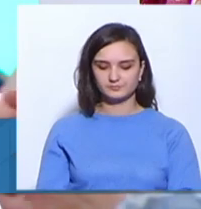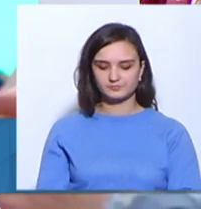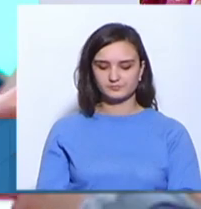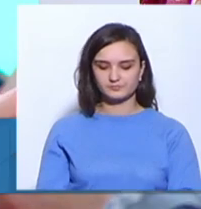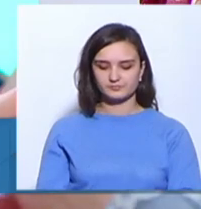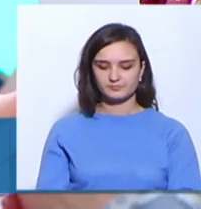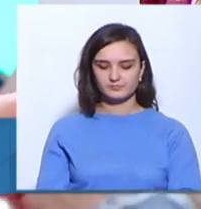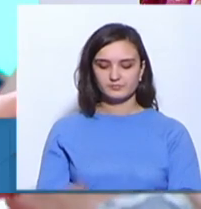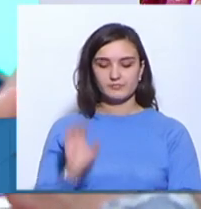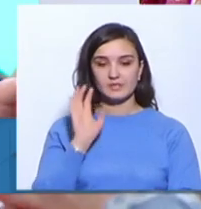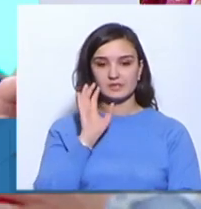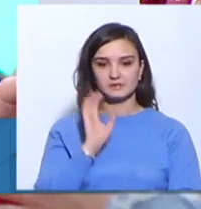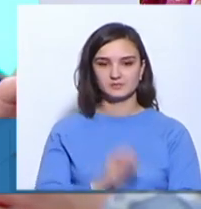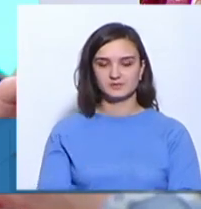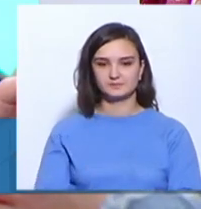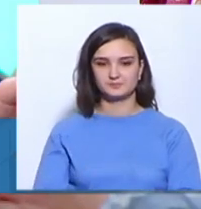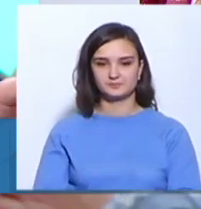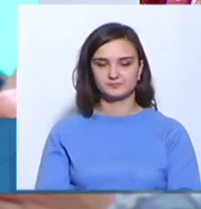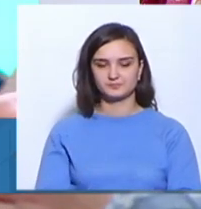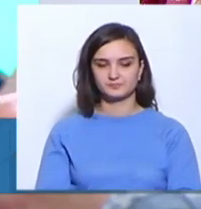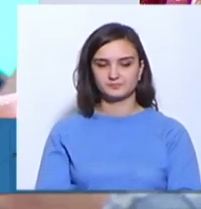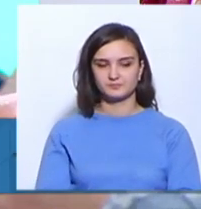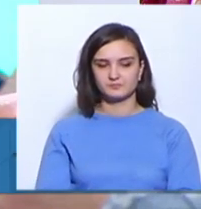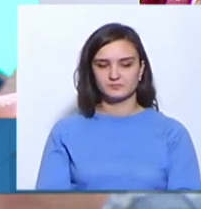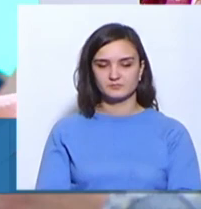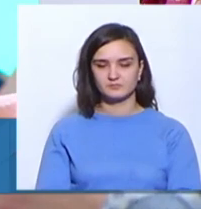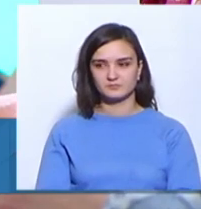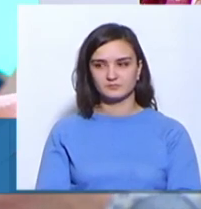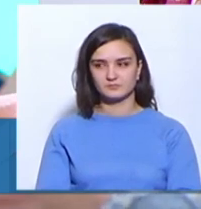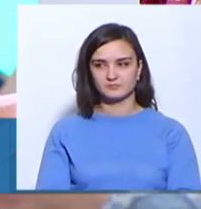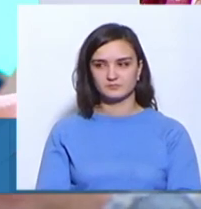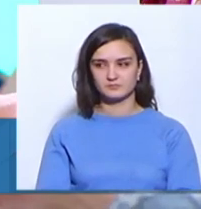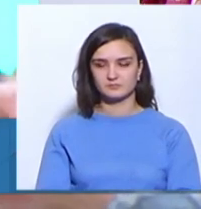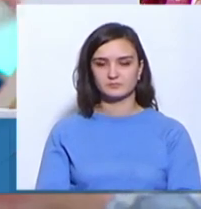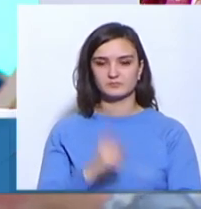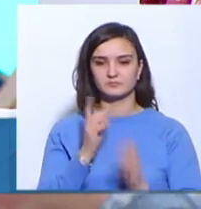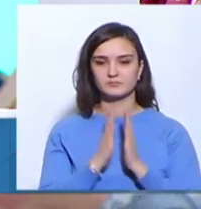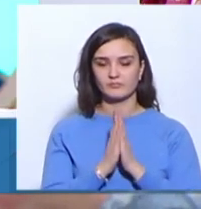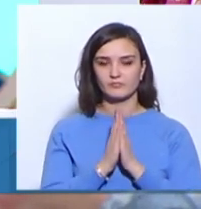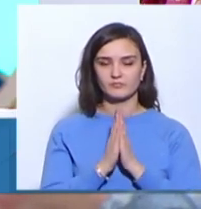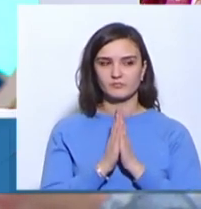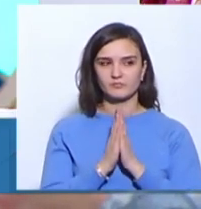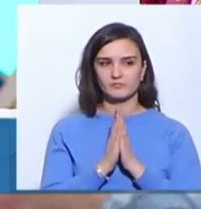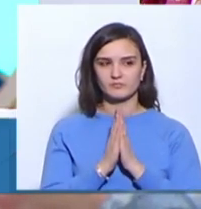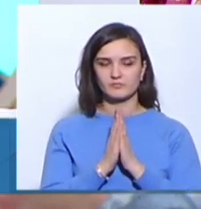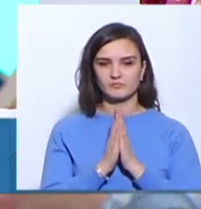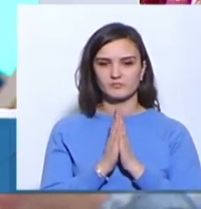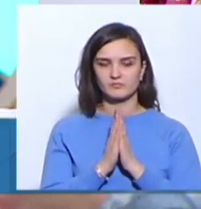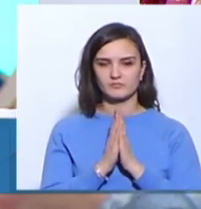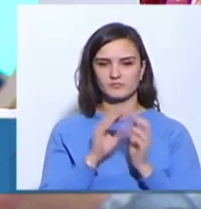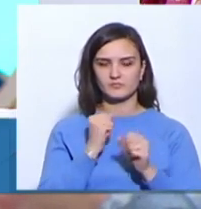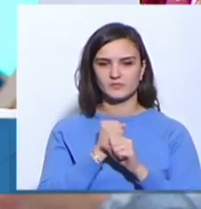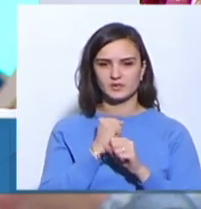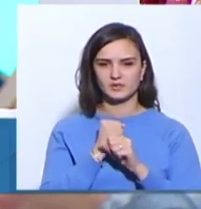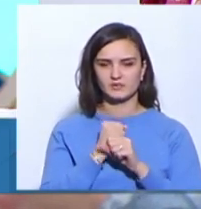ეთერში ხართ, გისმენთ. დილამშვიდობისა, ქაზატომარი. ერთი თხოვნა მაქვს თქვენთან. დიახ. ორჯერ გავიკეთე